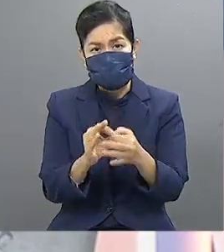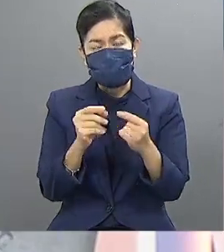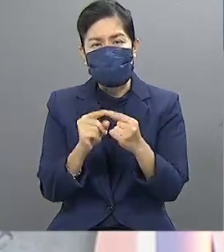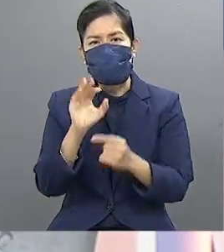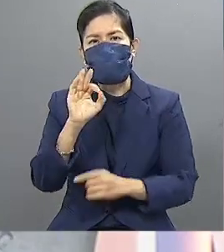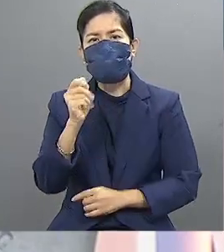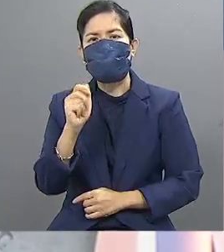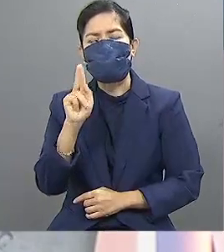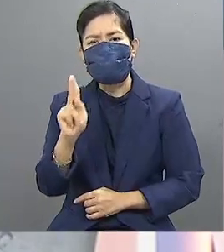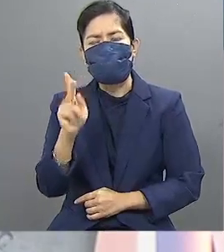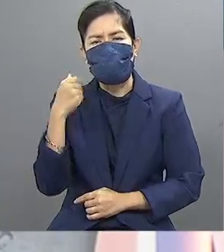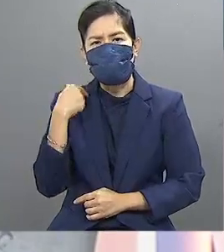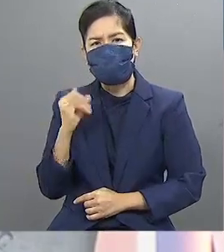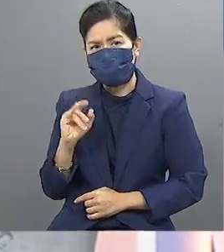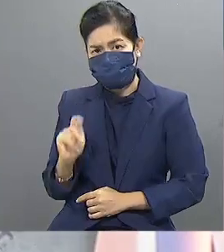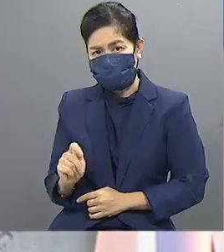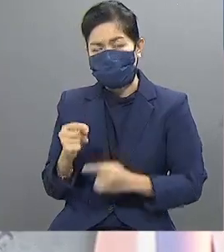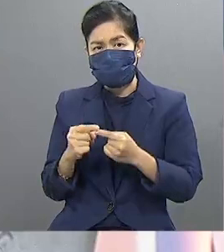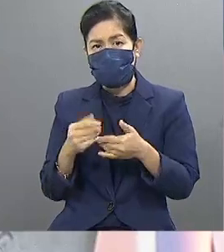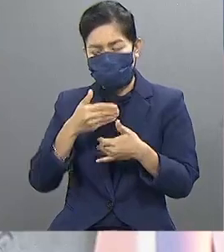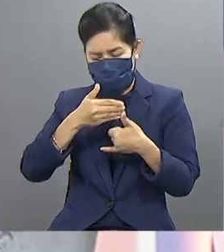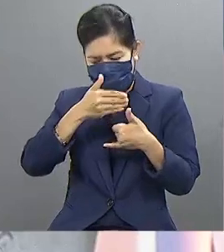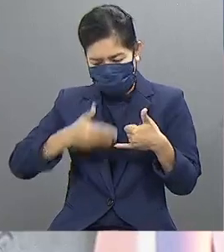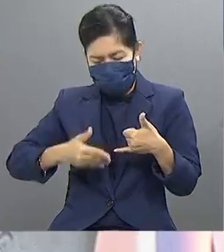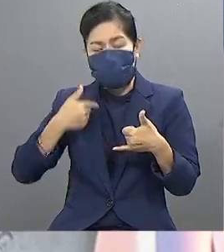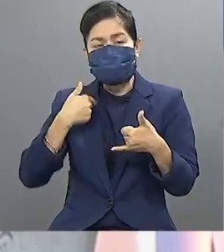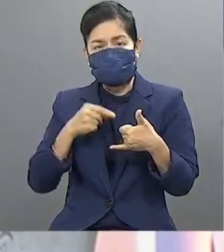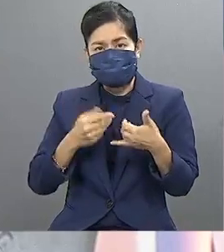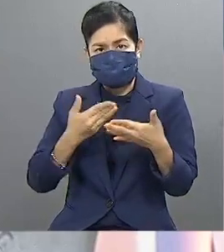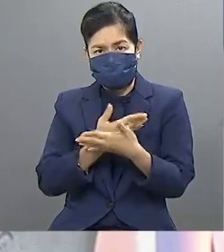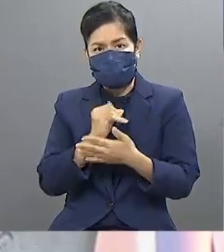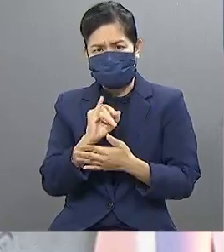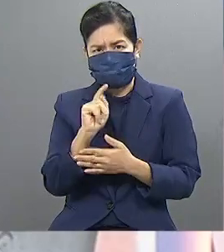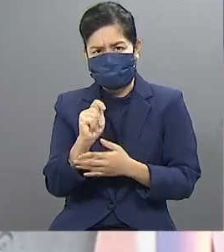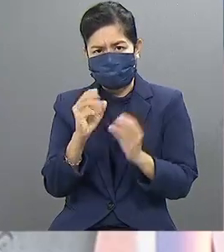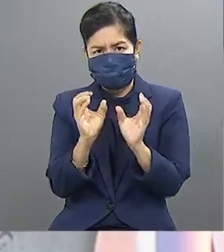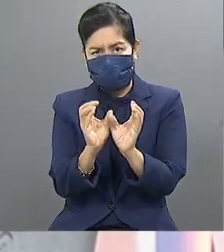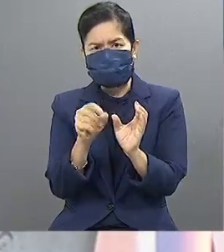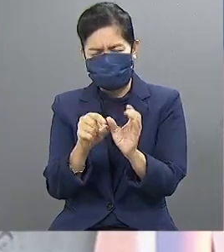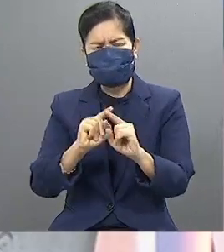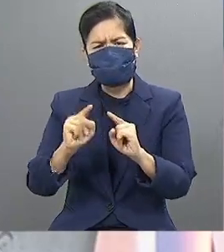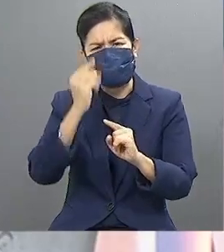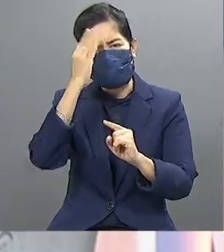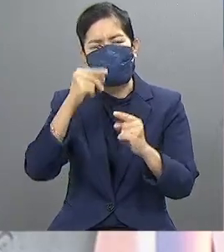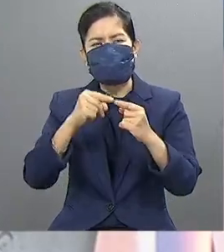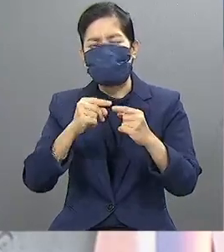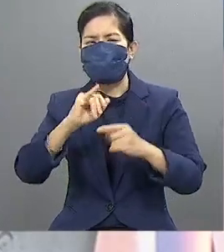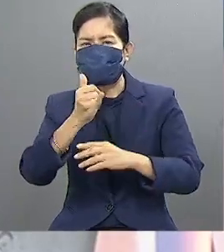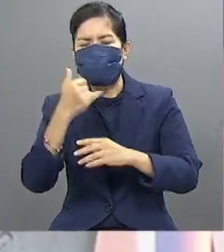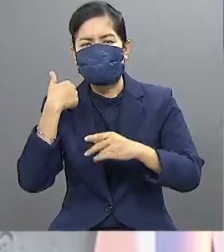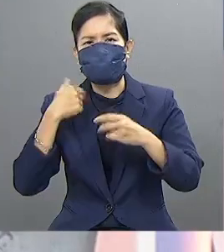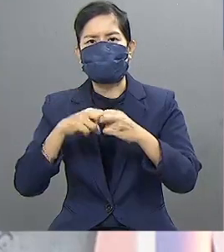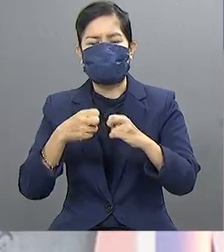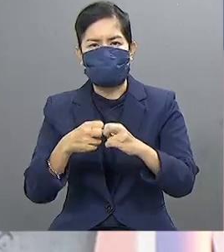กเลือดหรือว่าการผ่าตัดเปลี่ยนไตก็ตามแต่การรักษาในแนวนี้นะคะก็อาจจะนำมาซึ่งภาวะแทรกซ้อนซึ่งเป็นอันตรายต่อผู้ป่วยได้เ